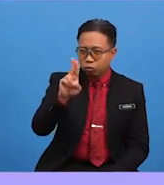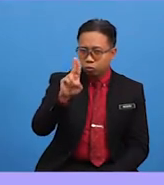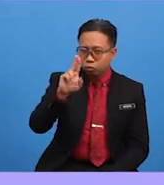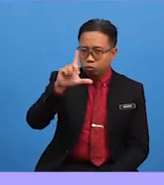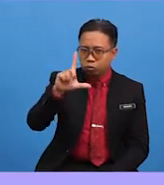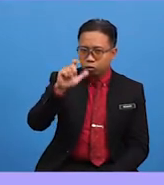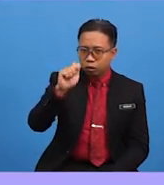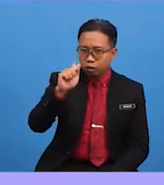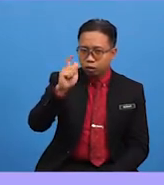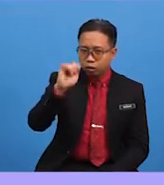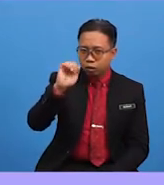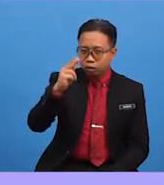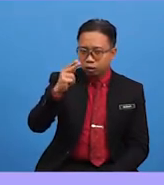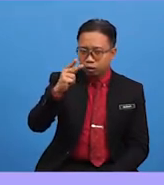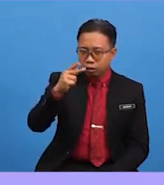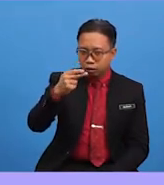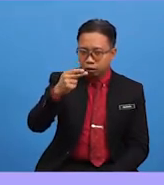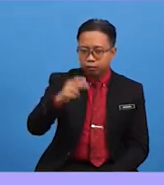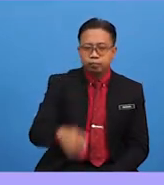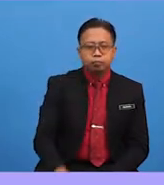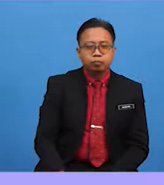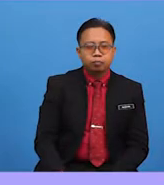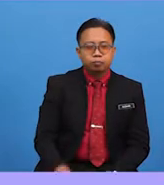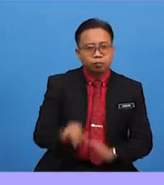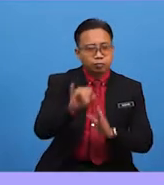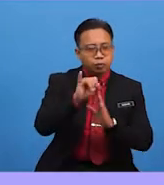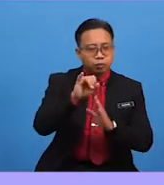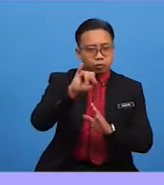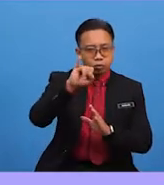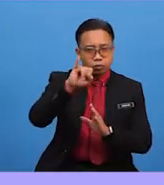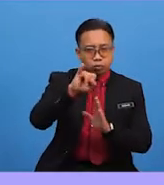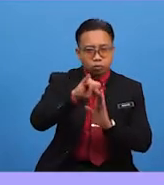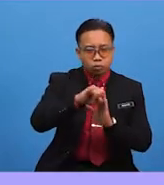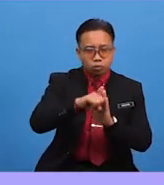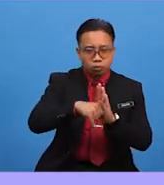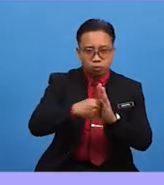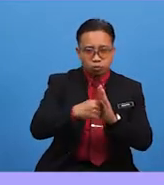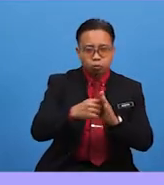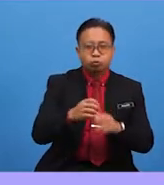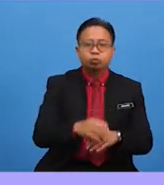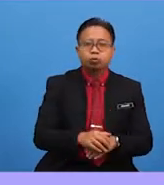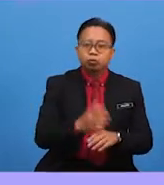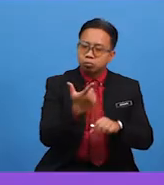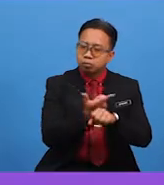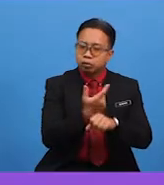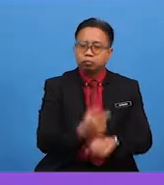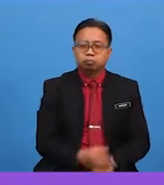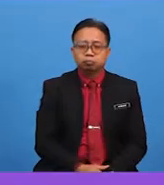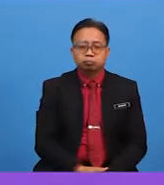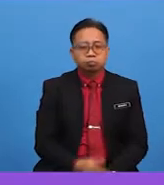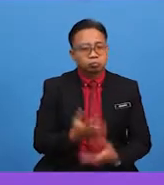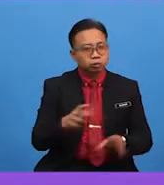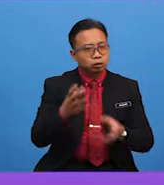la, ti. Ju, ru, latih.